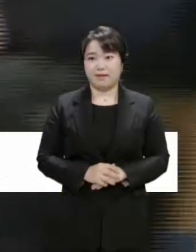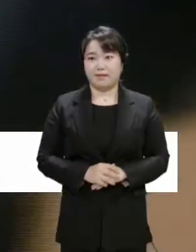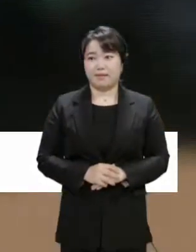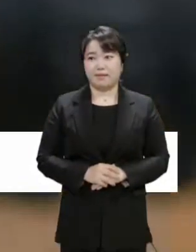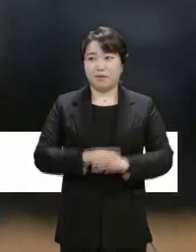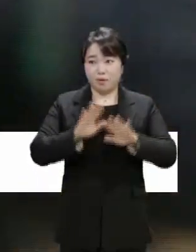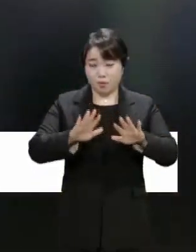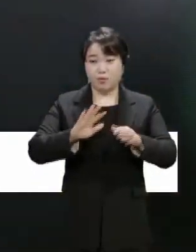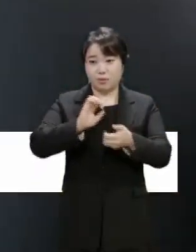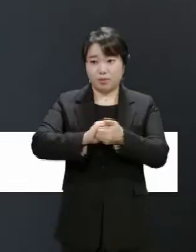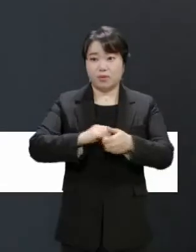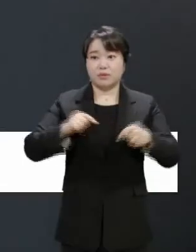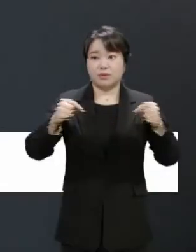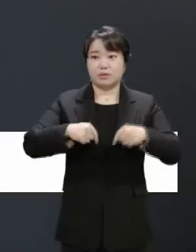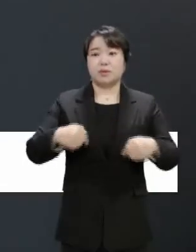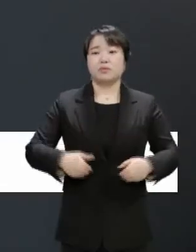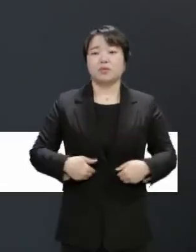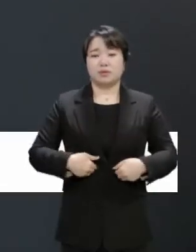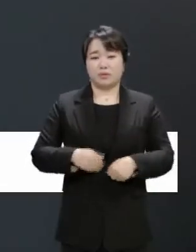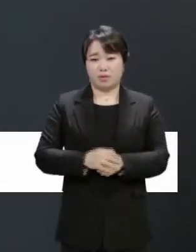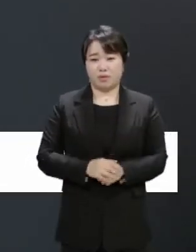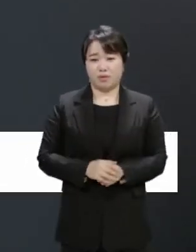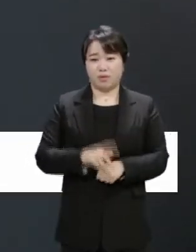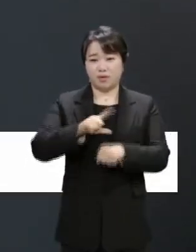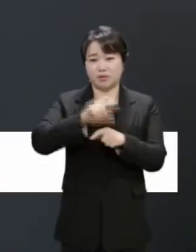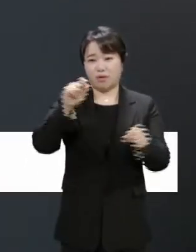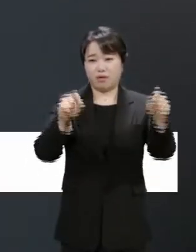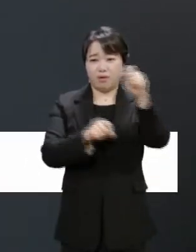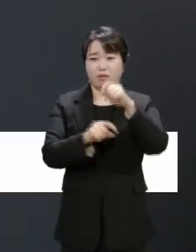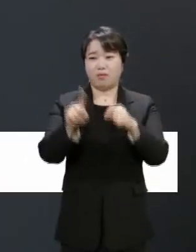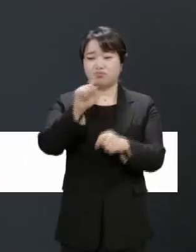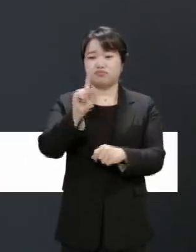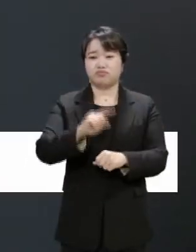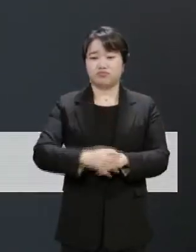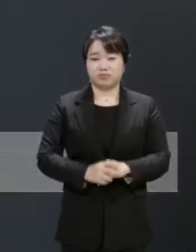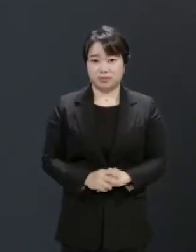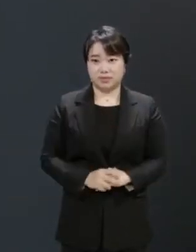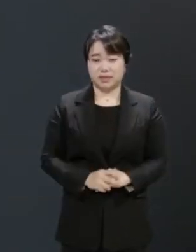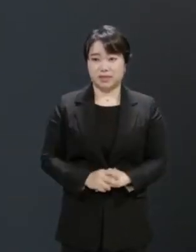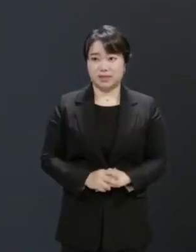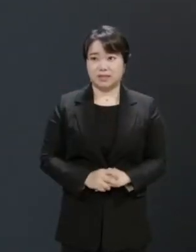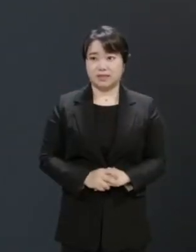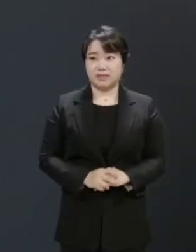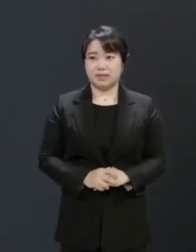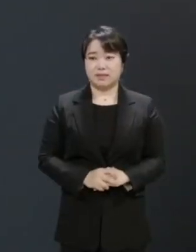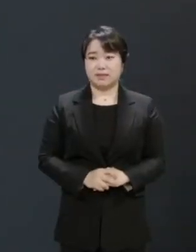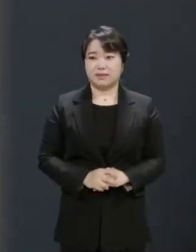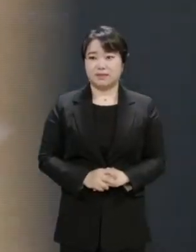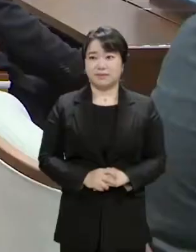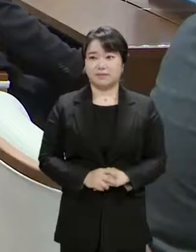이거 오늘 오후까지 가더라도 해야지. 무슨 뭐 시간을. 변경하는 심사하기 위하여.